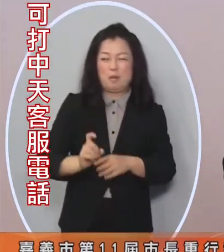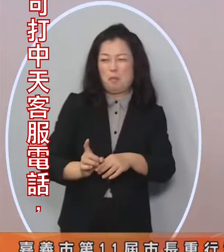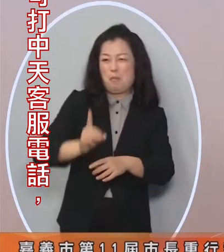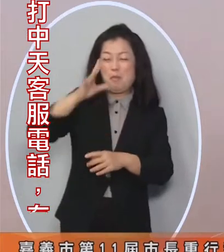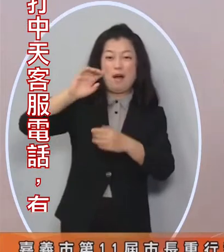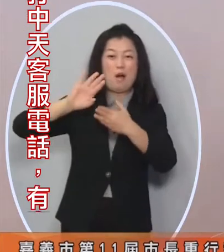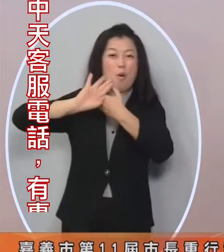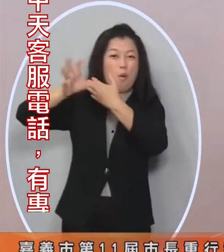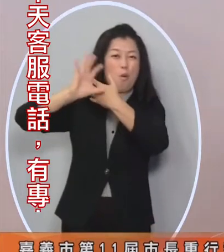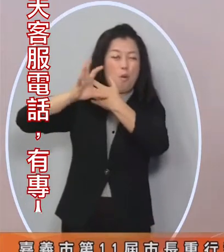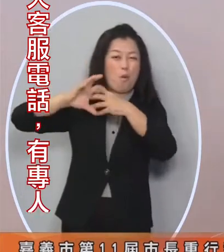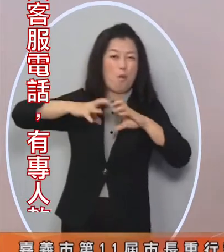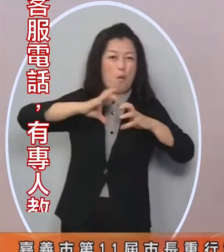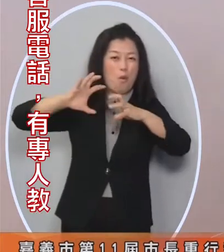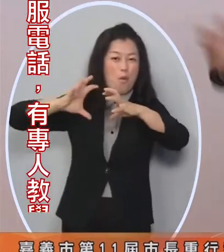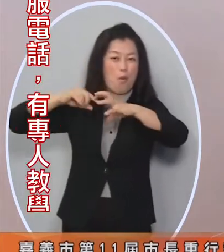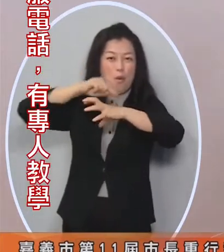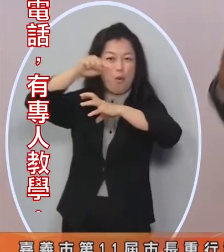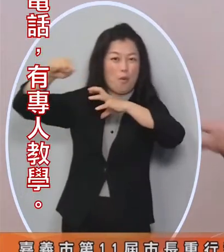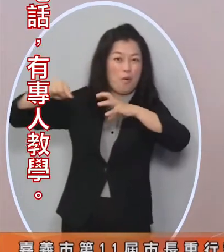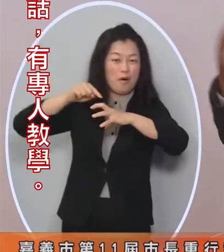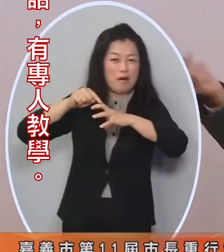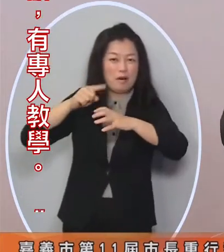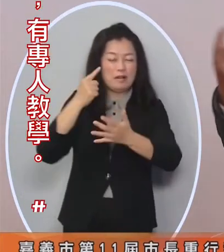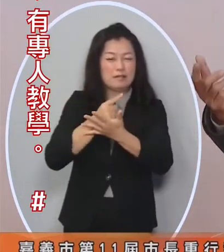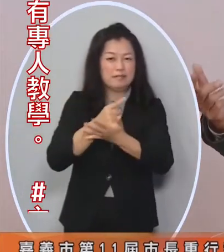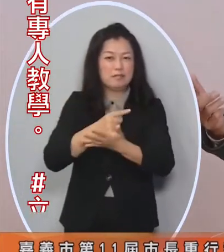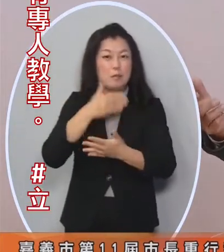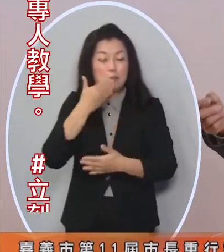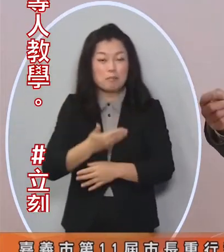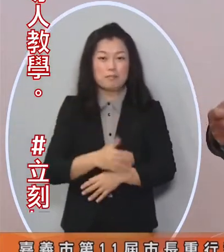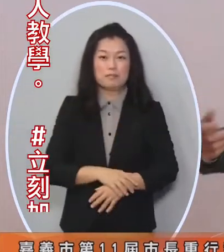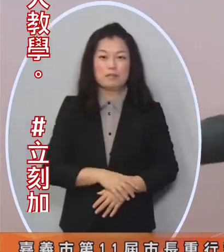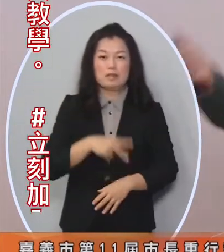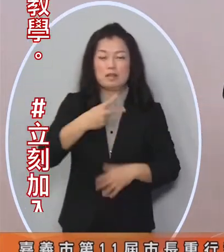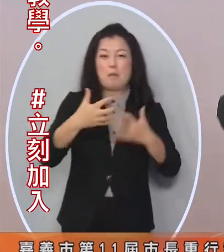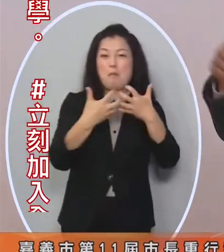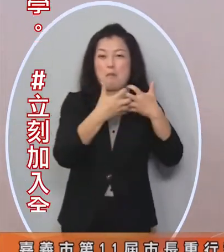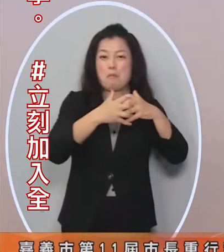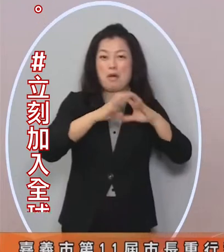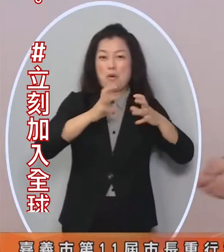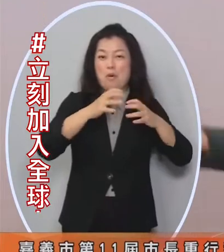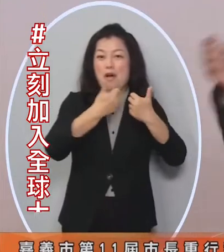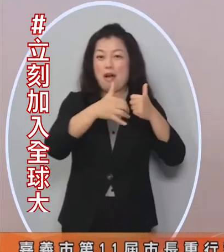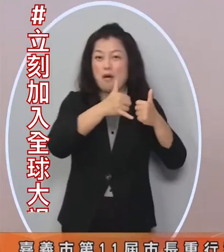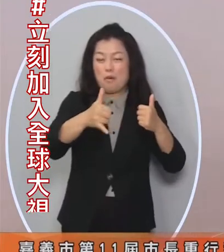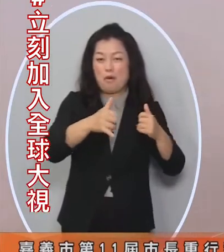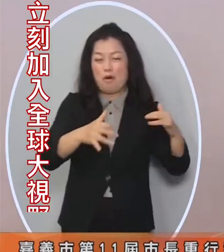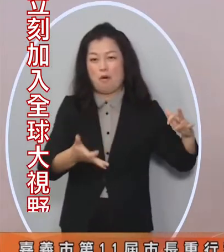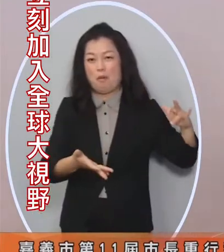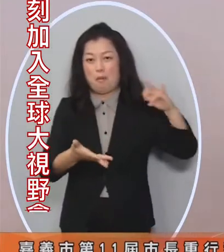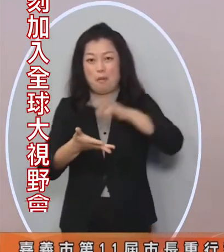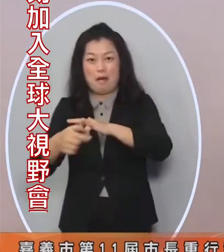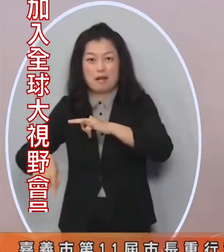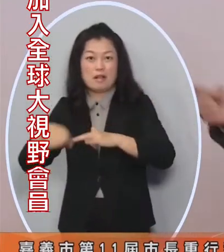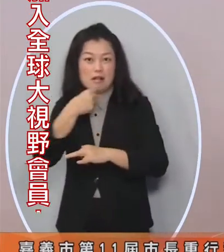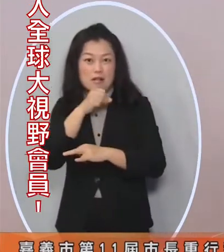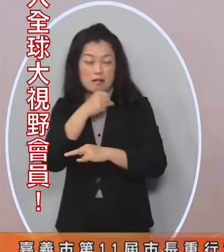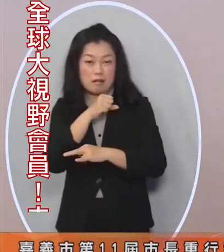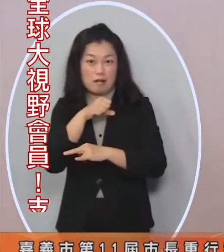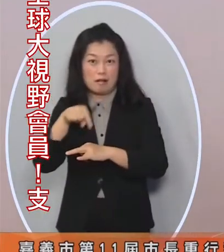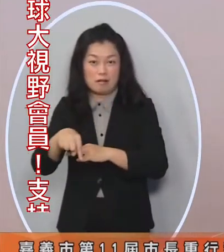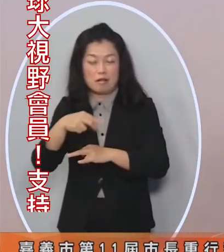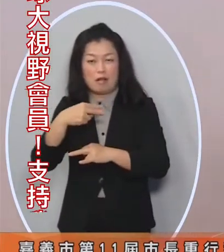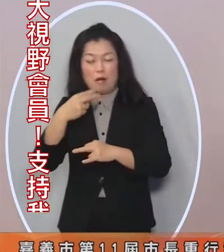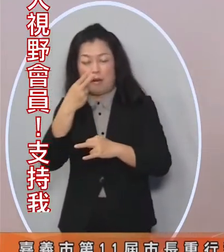去。啊，无啥啦，佩洛西来台湾，哦，啊，你要讲要讲做跟前了，